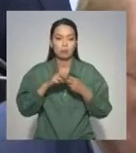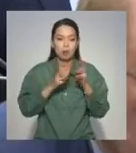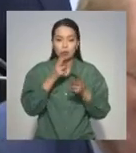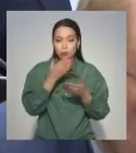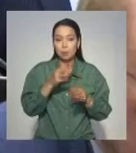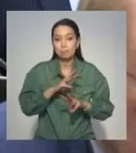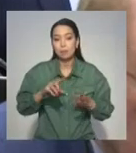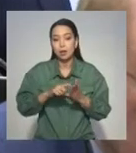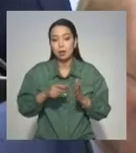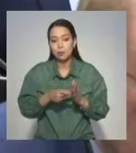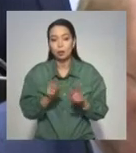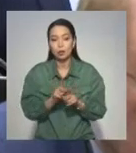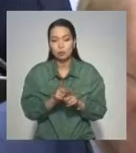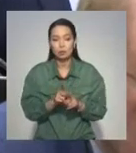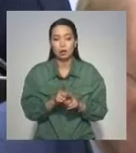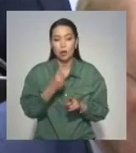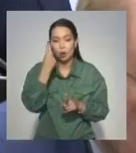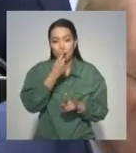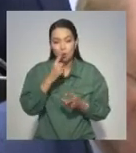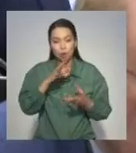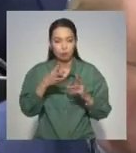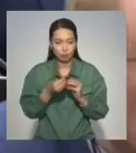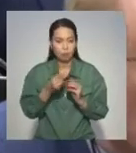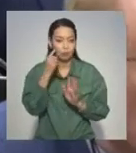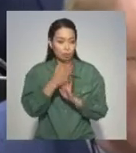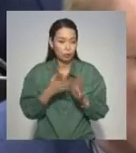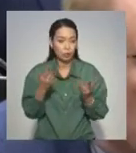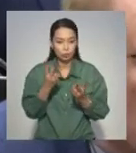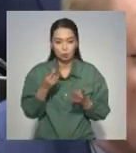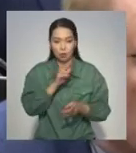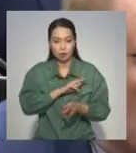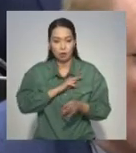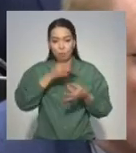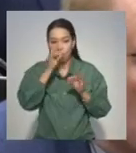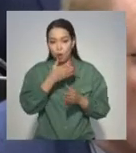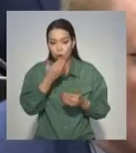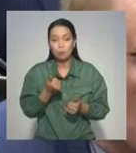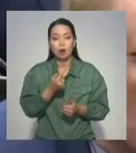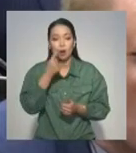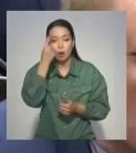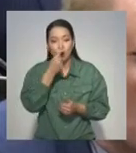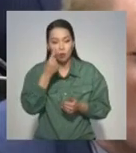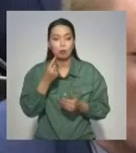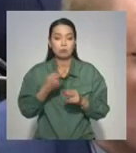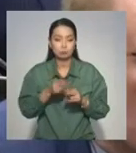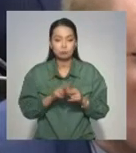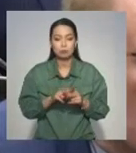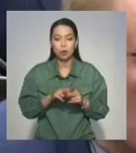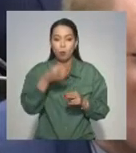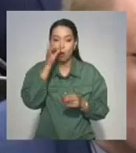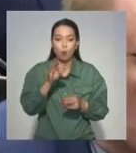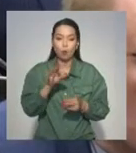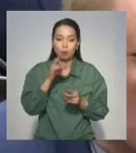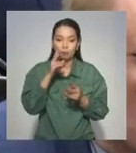министрлер кабинетінің небәрі бірақ жыл жұмыс істегенін ескеруіміз қажет. Бір жыл үкіметтің жұмысын объективті бағалау үшін тым қысқа уақыт. Оған